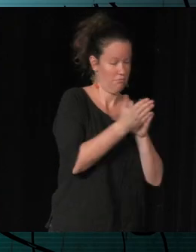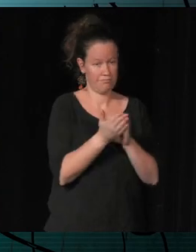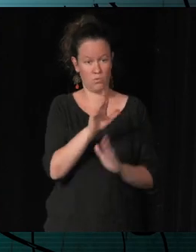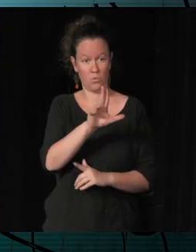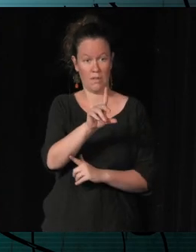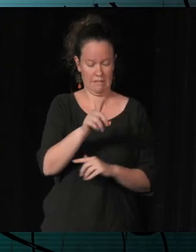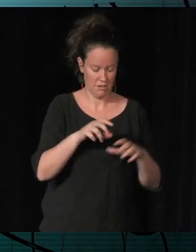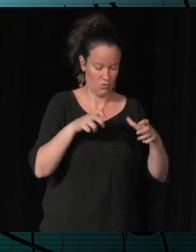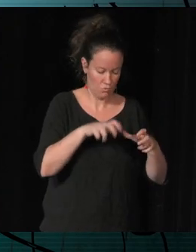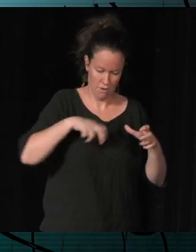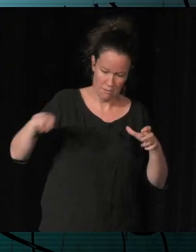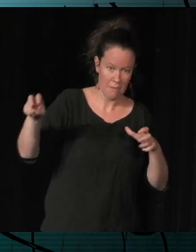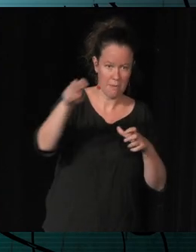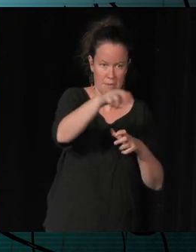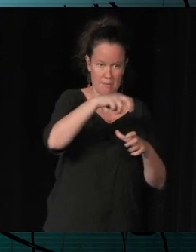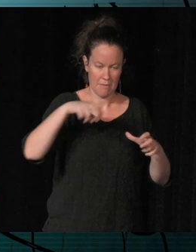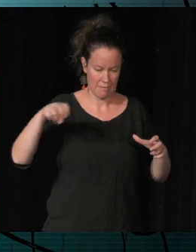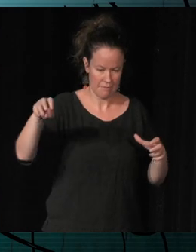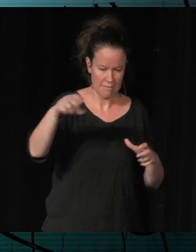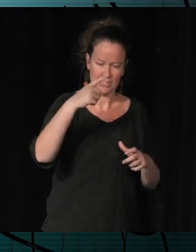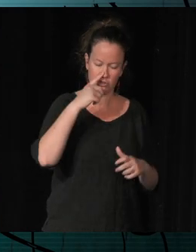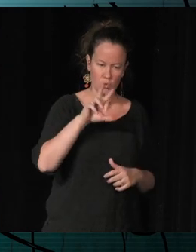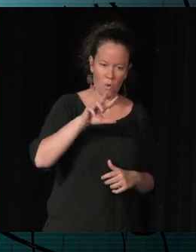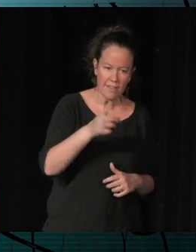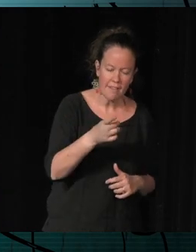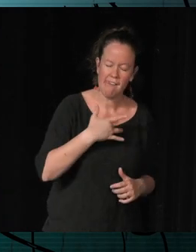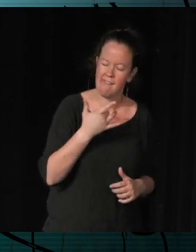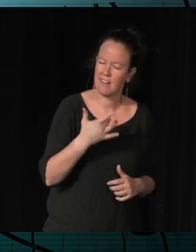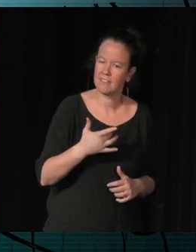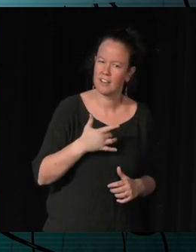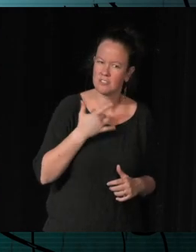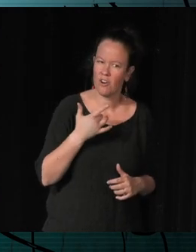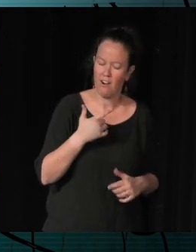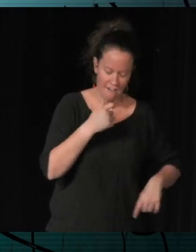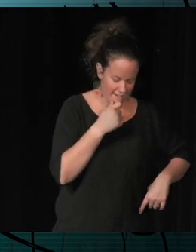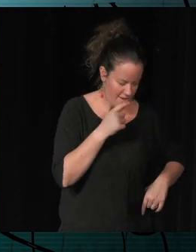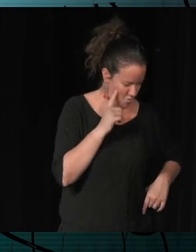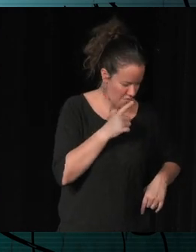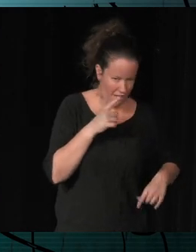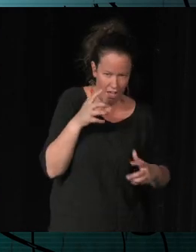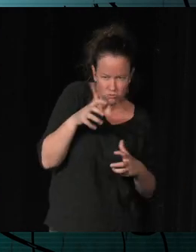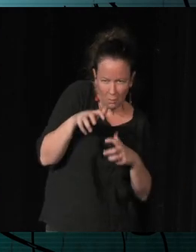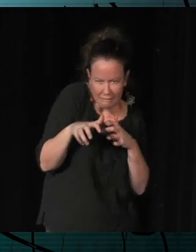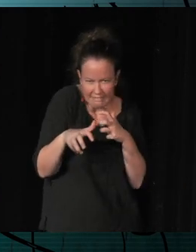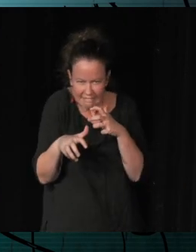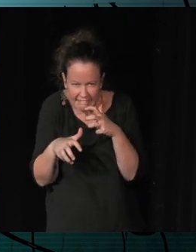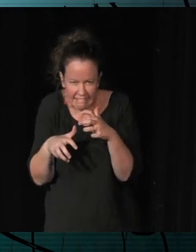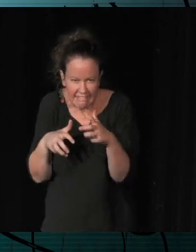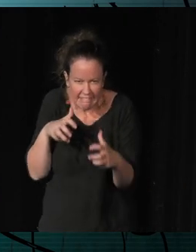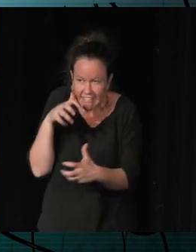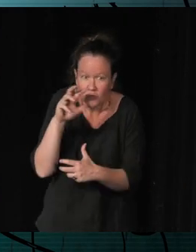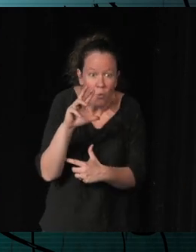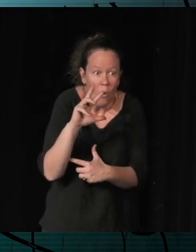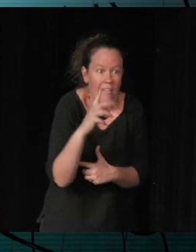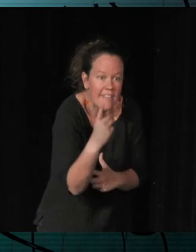rebondissait je me disais mais on peut faire quelque chose avec la 3D et là j'ai mais je vais pouvoir faire des zombies en 3D c'est vraiment parti de ça juste je vais faire des zombies en